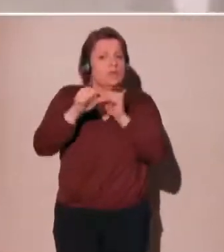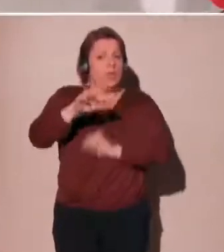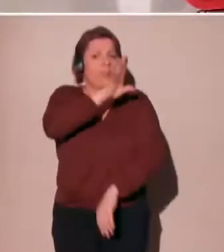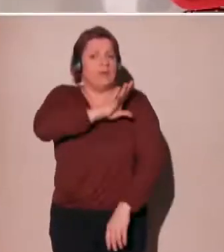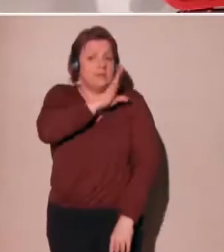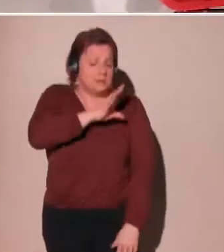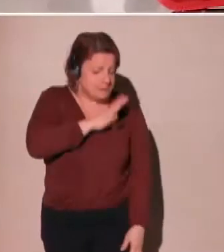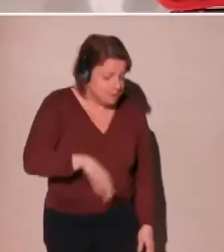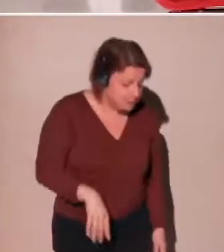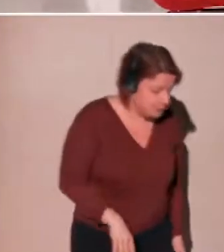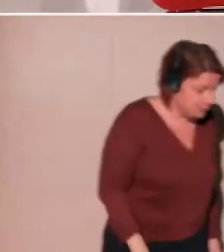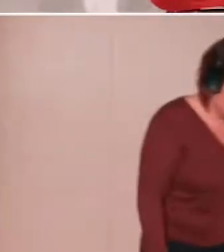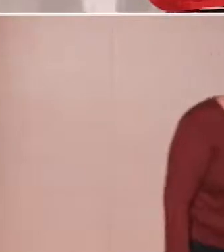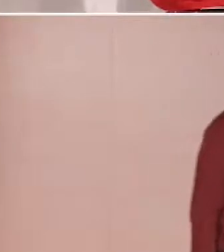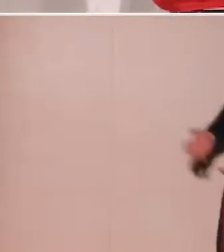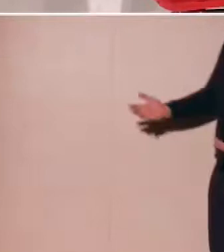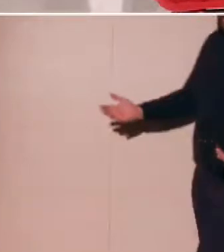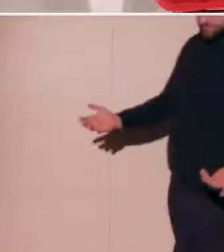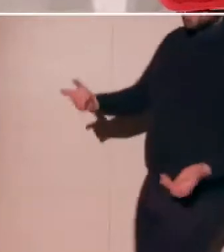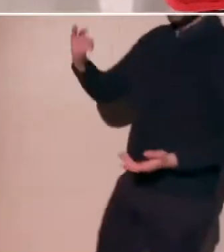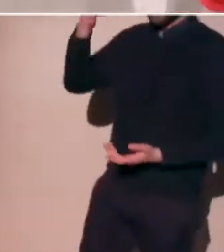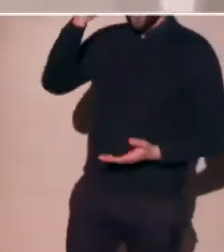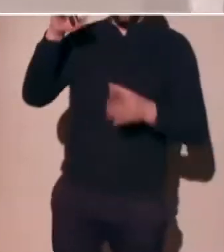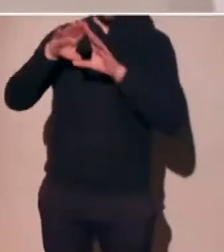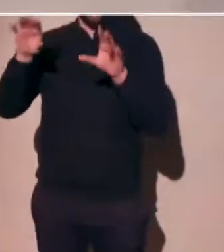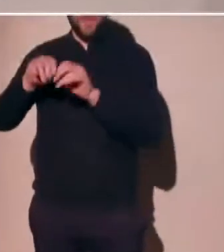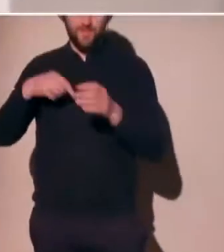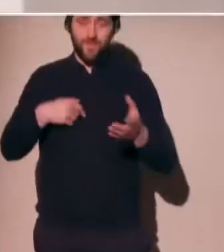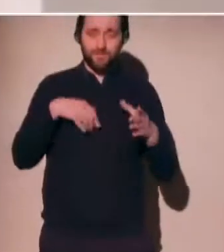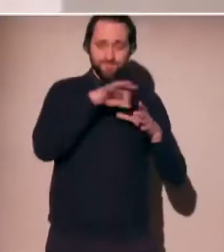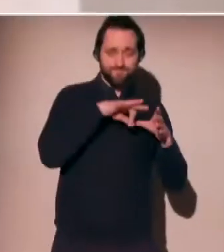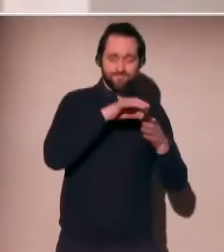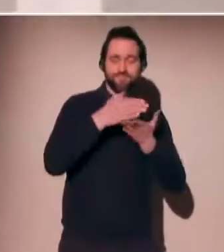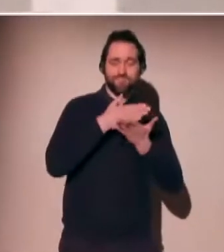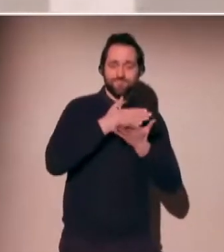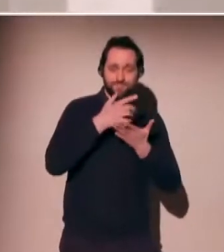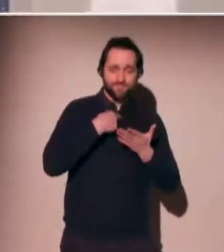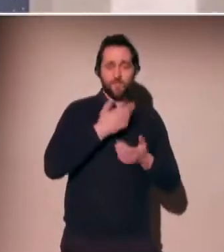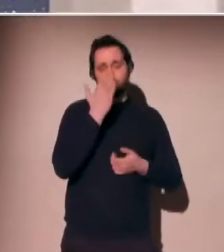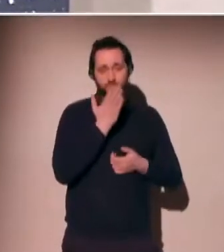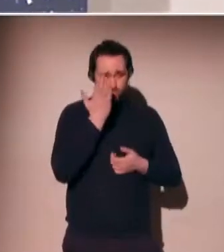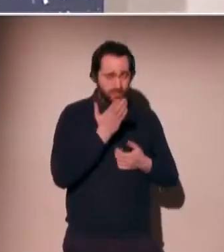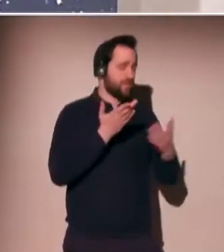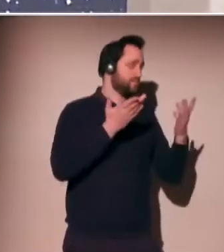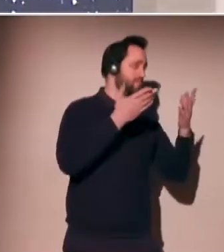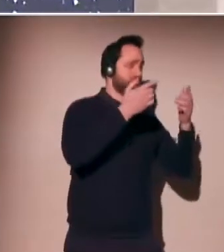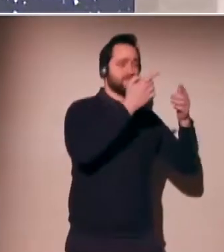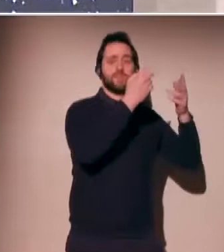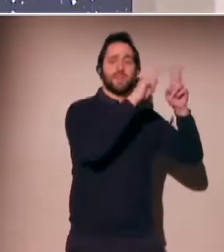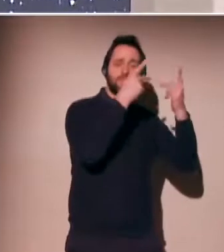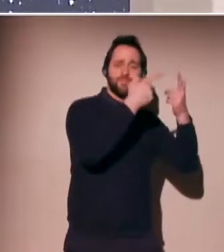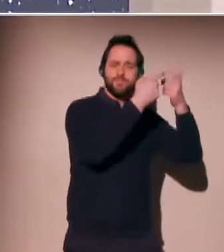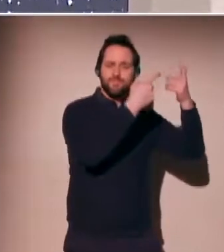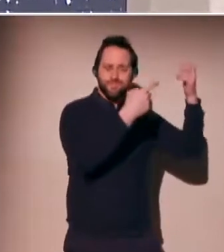Donc, pour le dîner que je prépare pour ma famille au quotidien, ça veut dire quoi? J'ai besoin des ingrédients dans ma cuisine. Et puis, alors, je n'utilise pas tous les